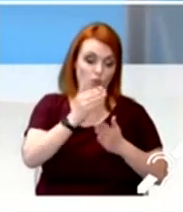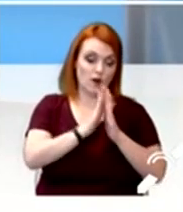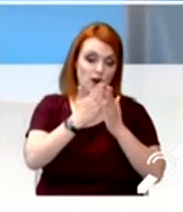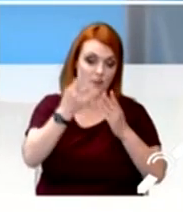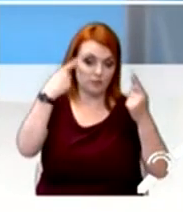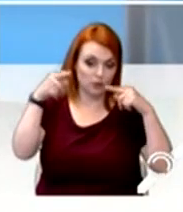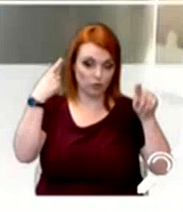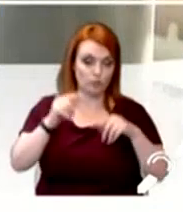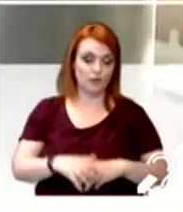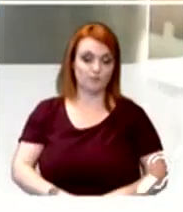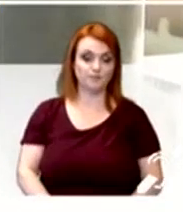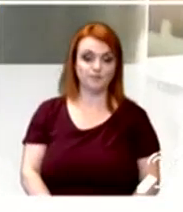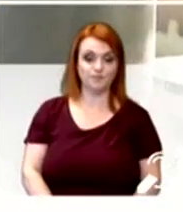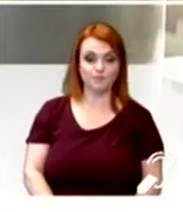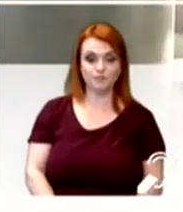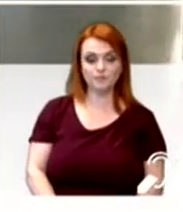Publică.